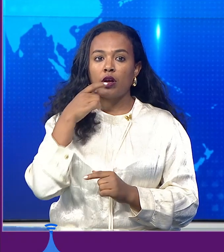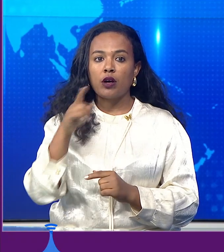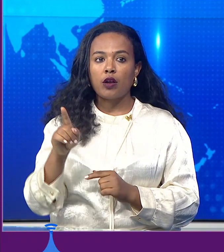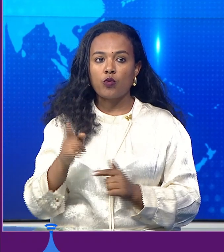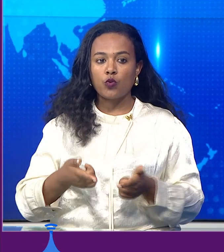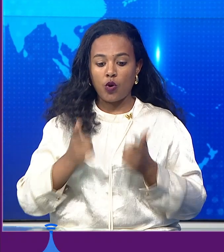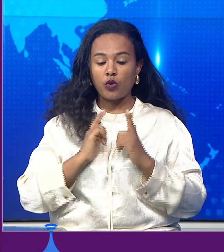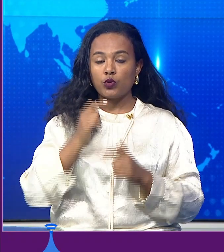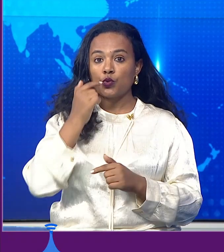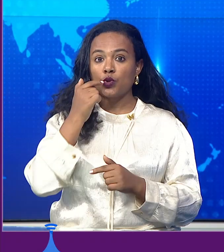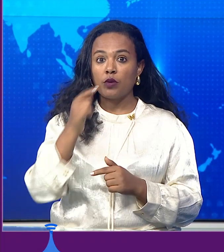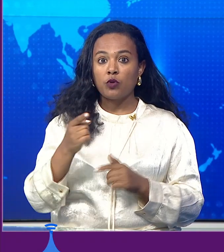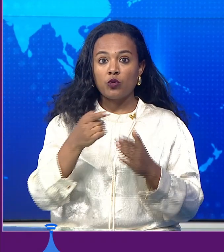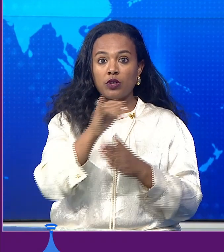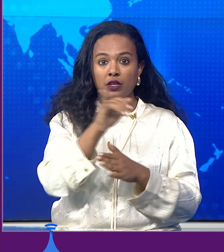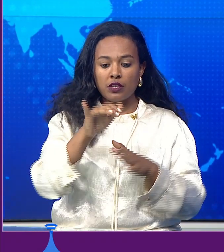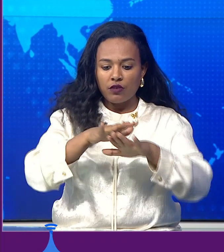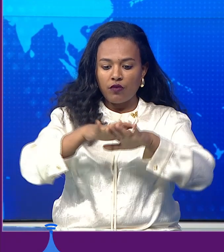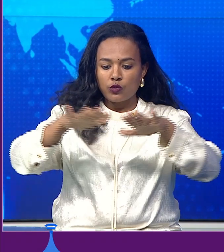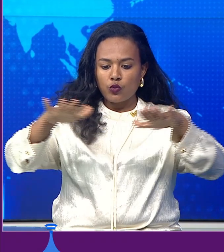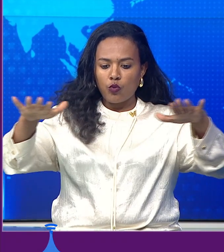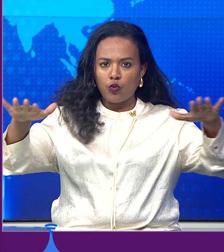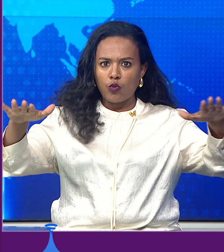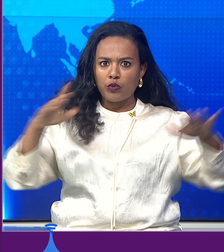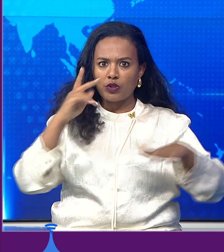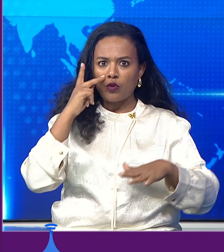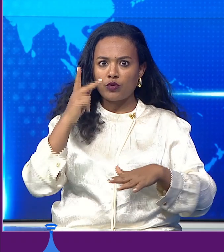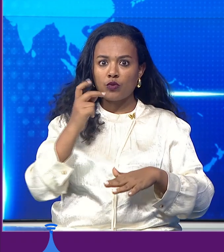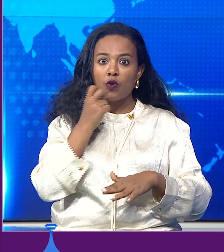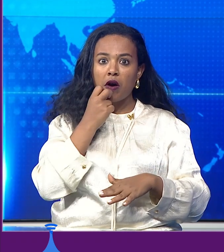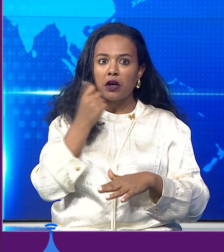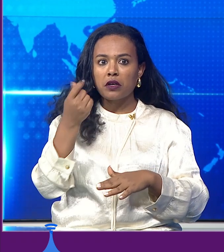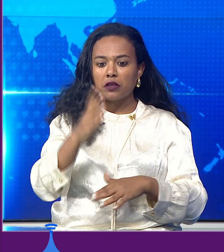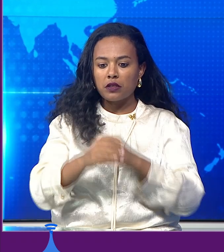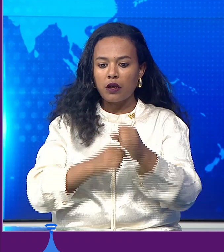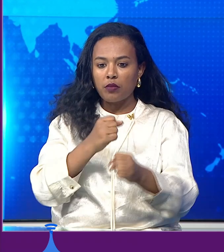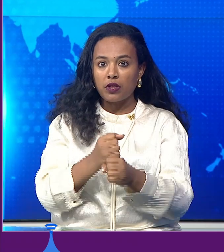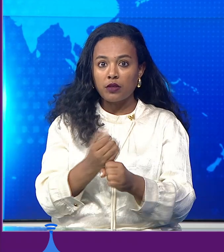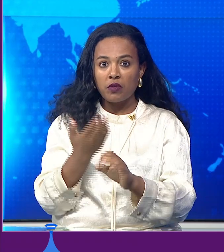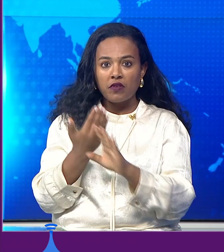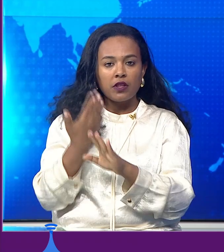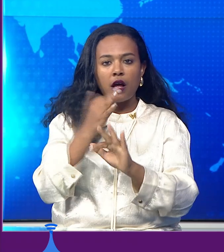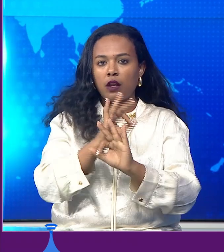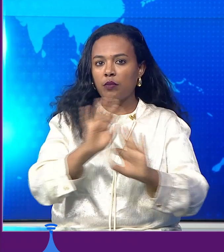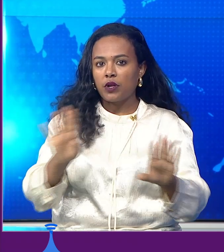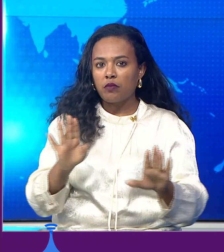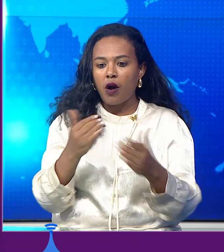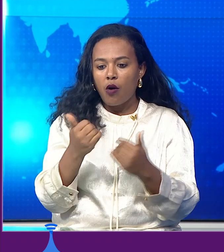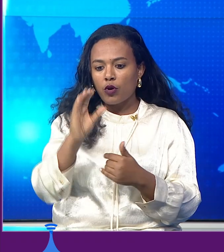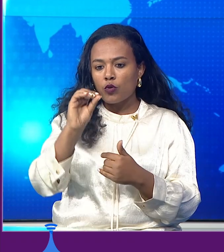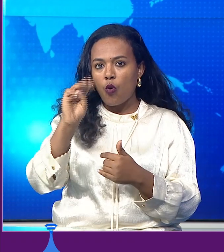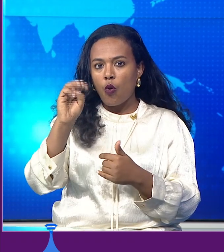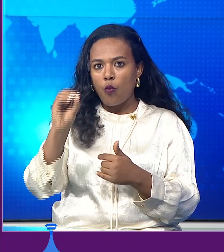ነዋሪዎቹ እንደሚሉት እንዲህ ተንጣሎ የሚታየው ውሃ ከጥቂት ዓመታት በፊት በዚህ ያልነበረ፣ አሁን ግን ለኦሞራቴ ከተማ